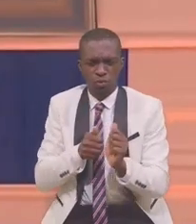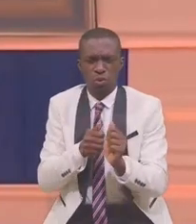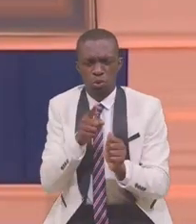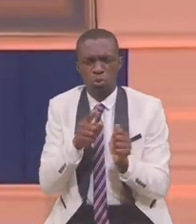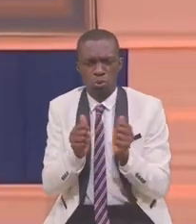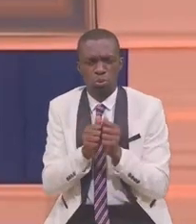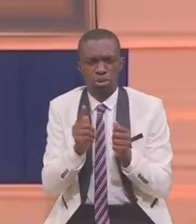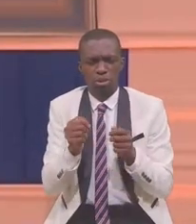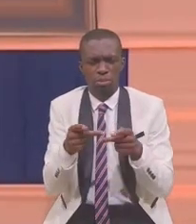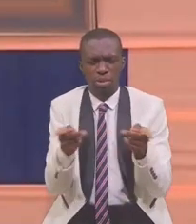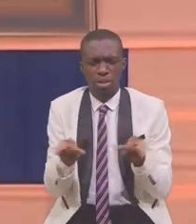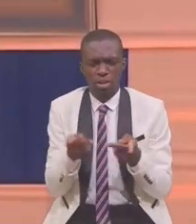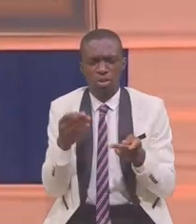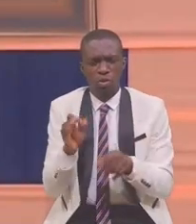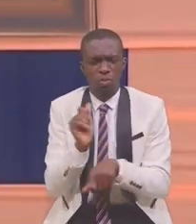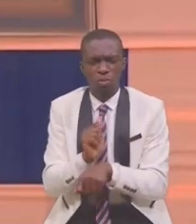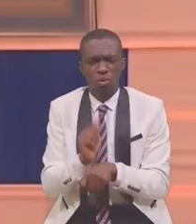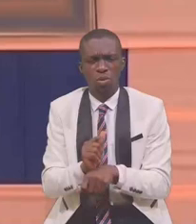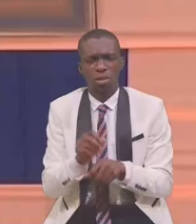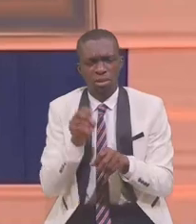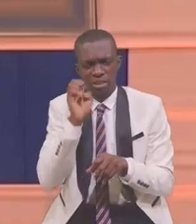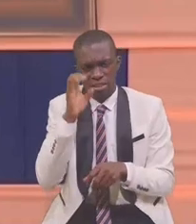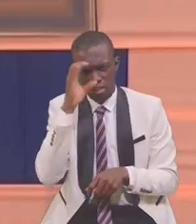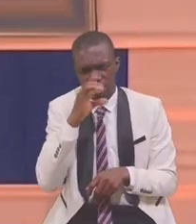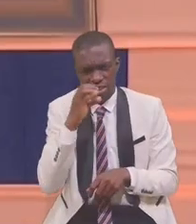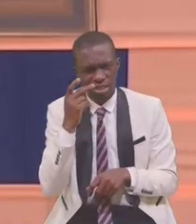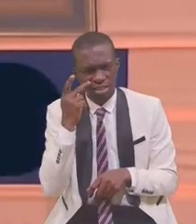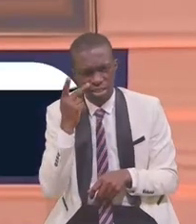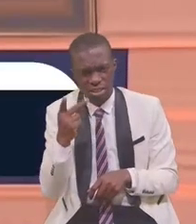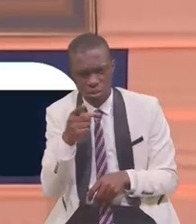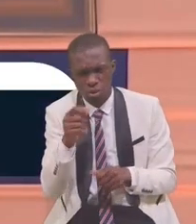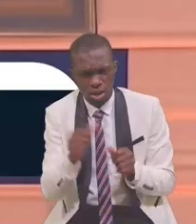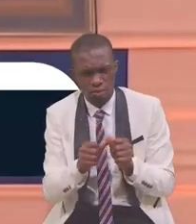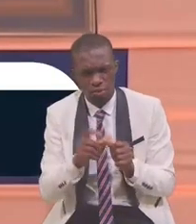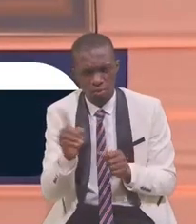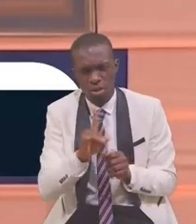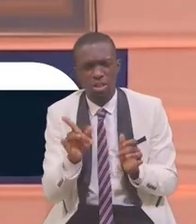voit partout. Maintenant, il peut dire ceci de toi. Verset 14.